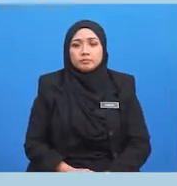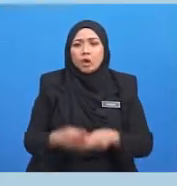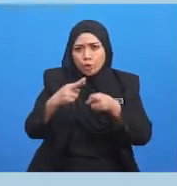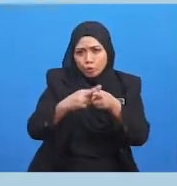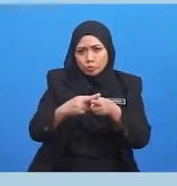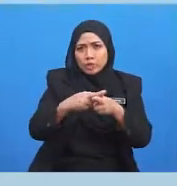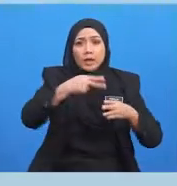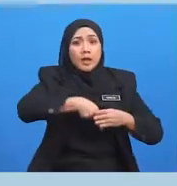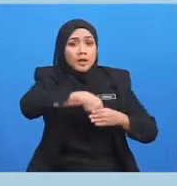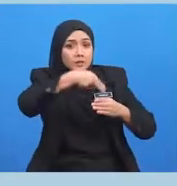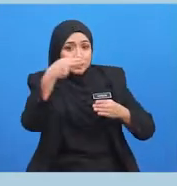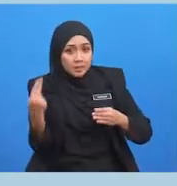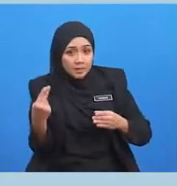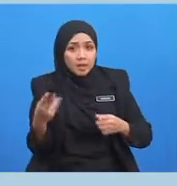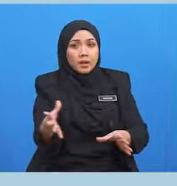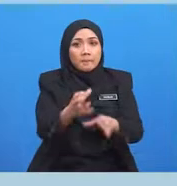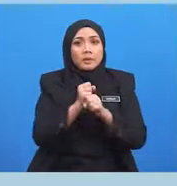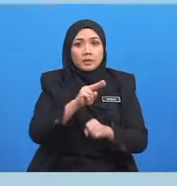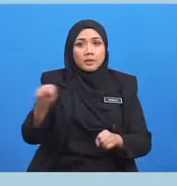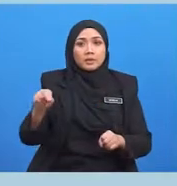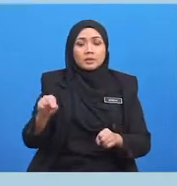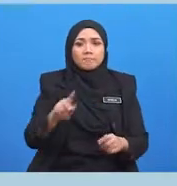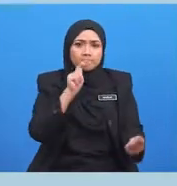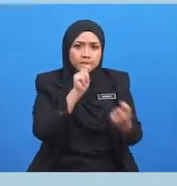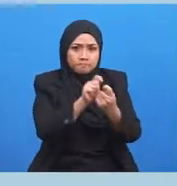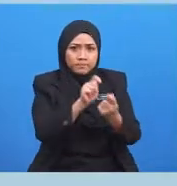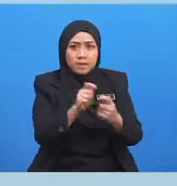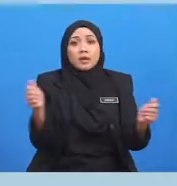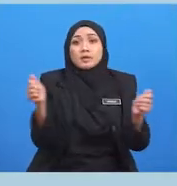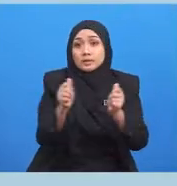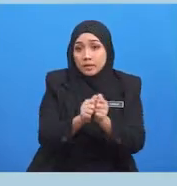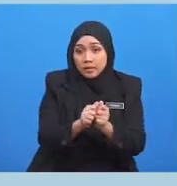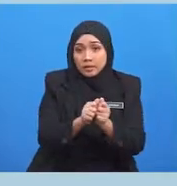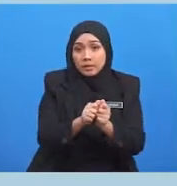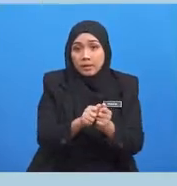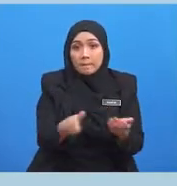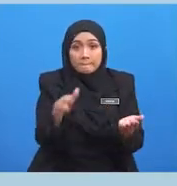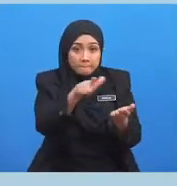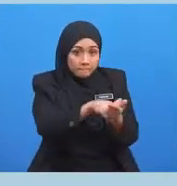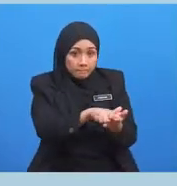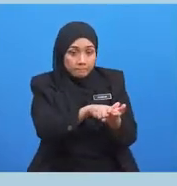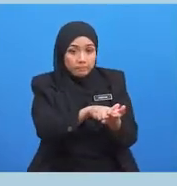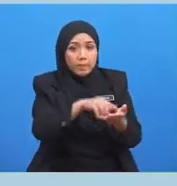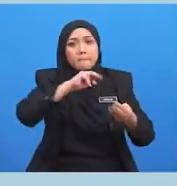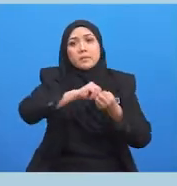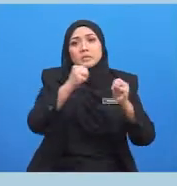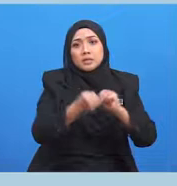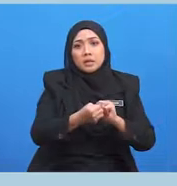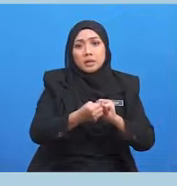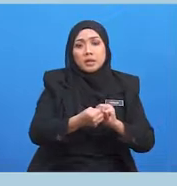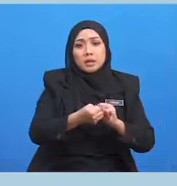Rumusan hasil dapatan bertepatan dengan penyataan masalah bagi